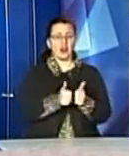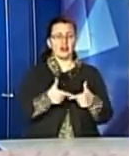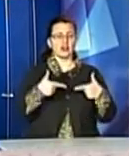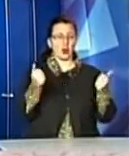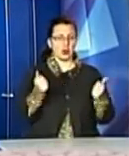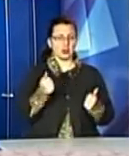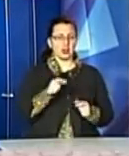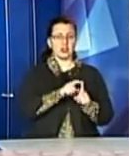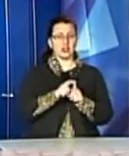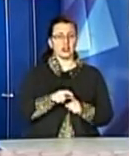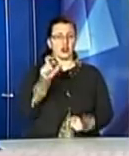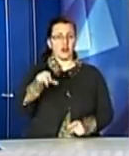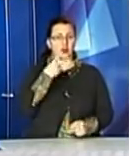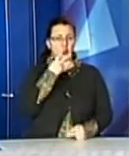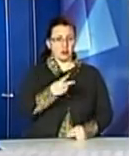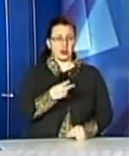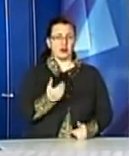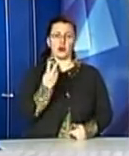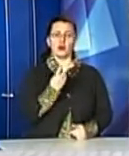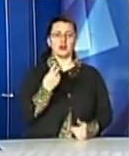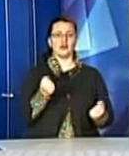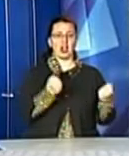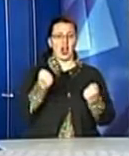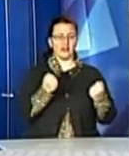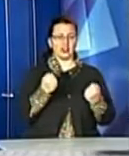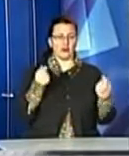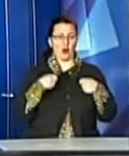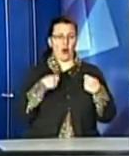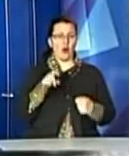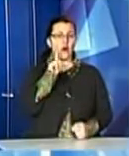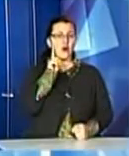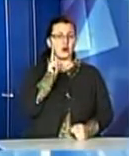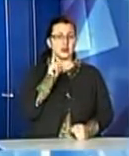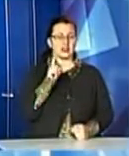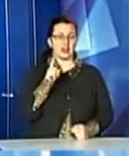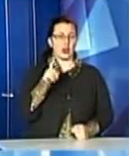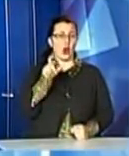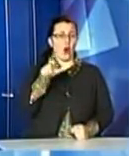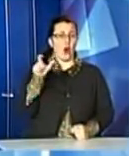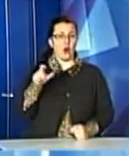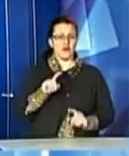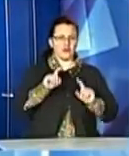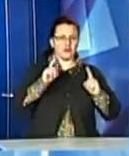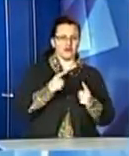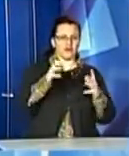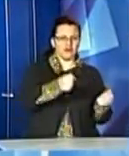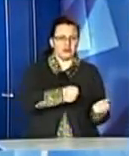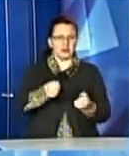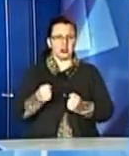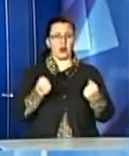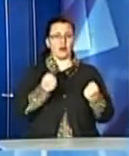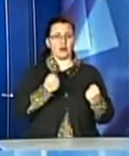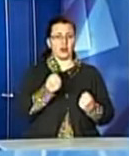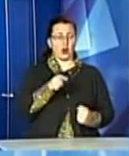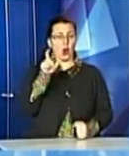словами очевидців, було дві автівки і кілька людей в зеленій формі зі зброєю. Викрадачі накинулись на чоловіка, почали його бити та затягувати в автомобіль. Очевидцям